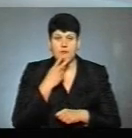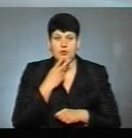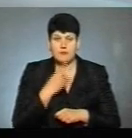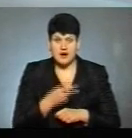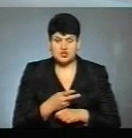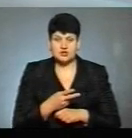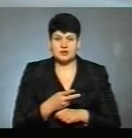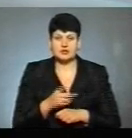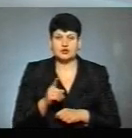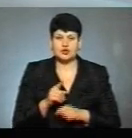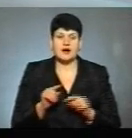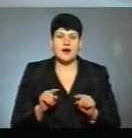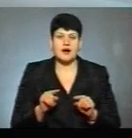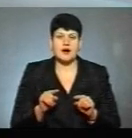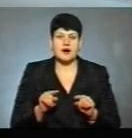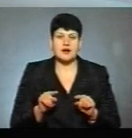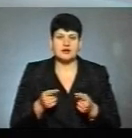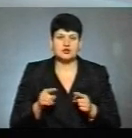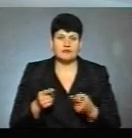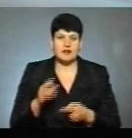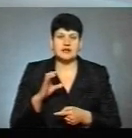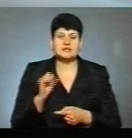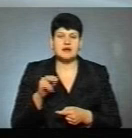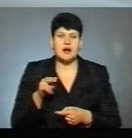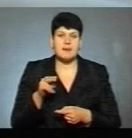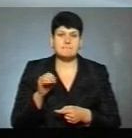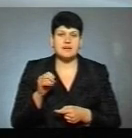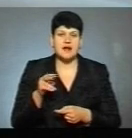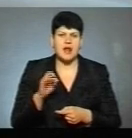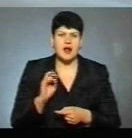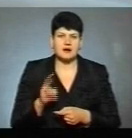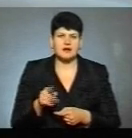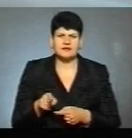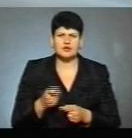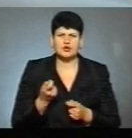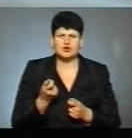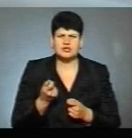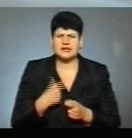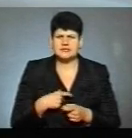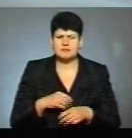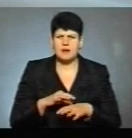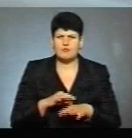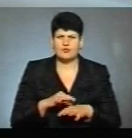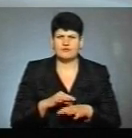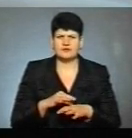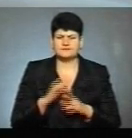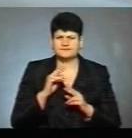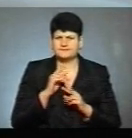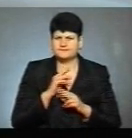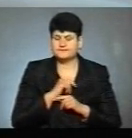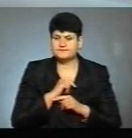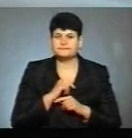там арештували Сапеляка. Він трошки себе повів так